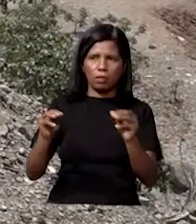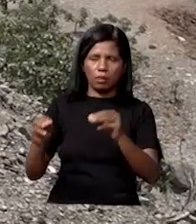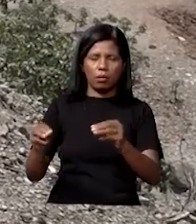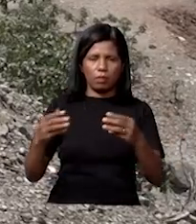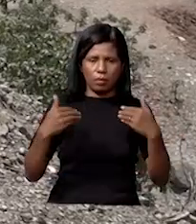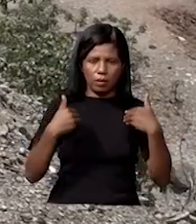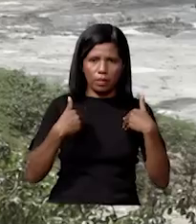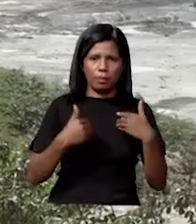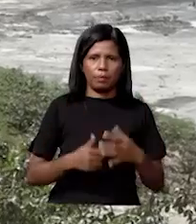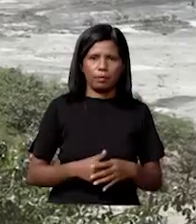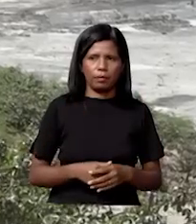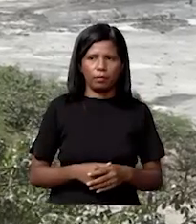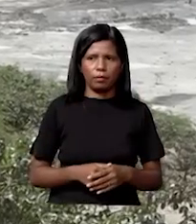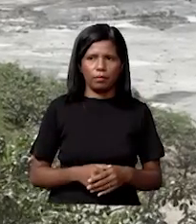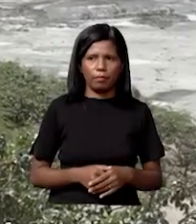iha.